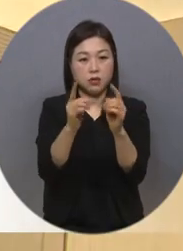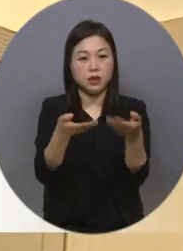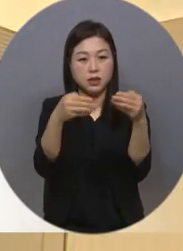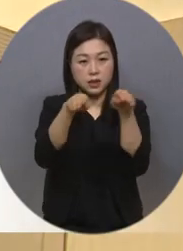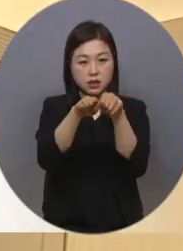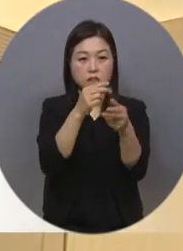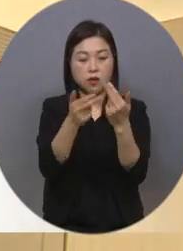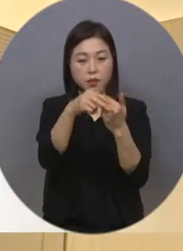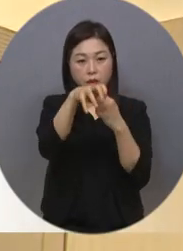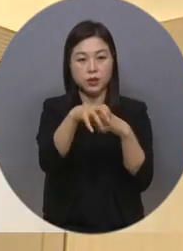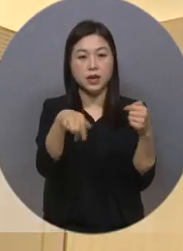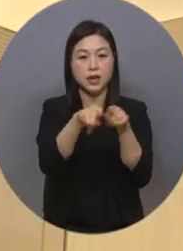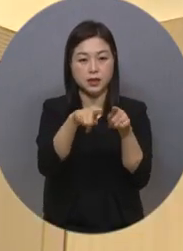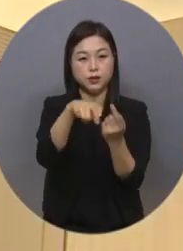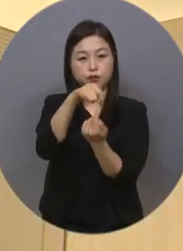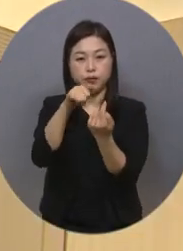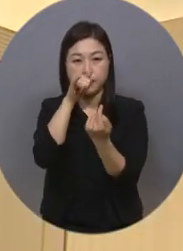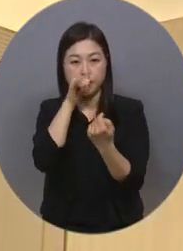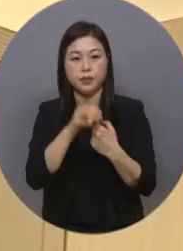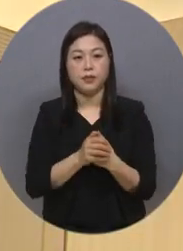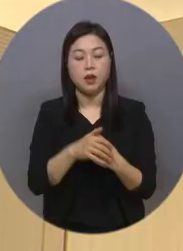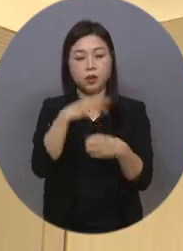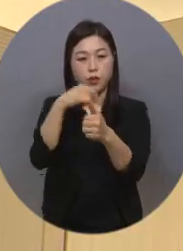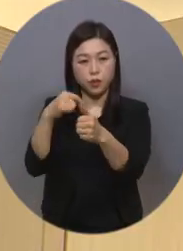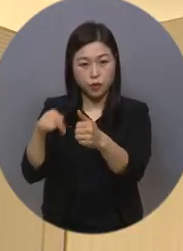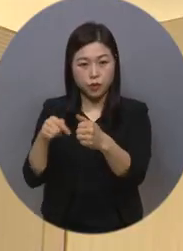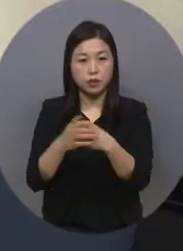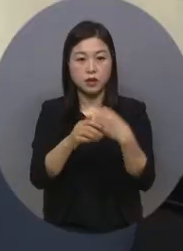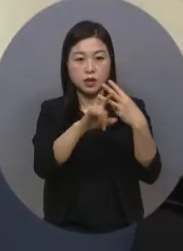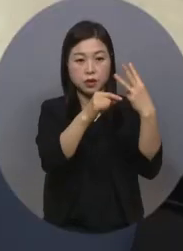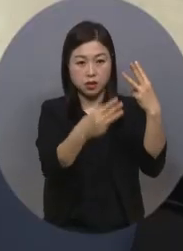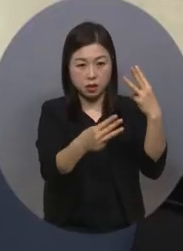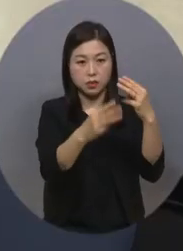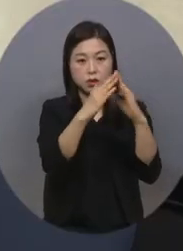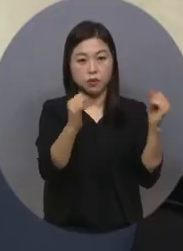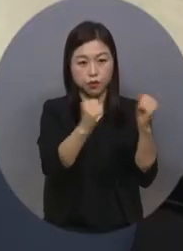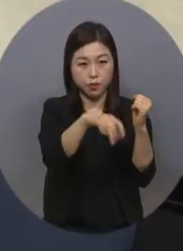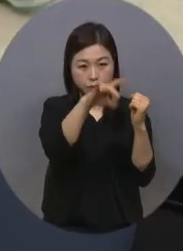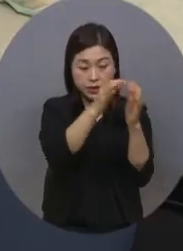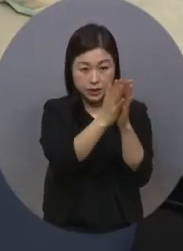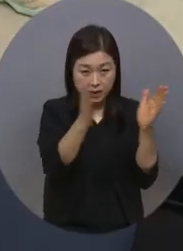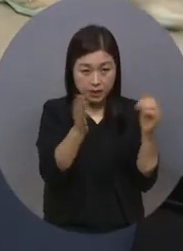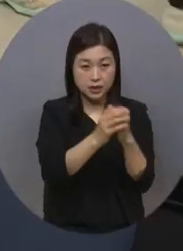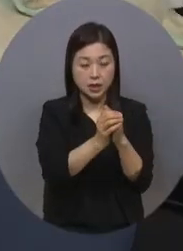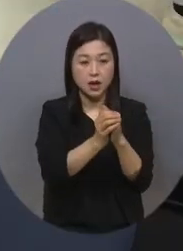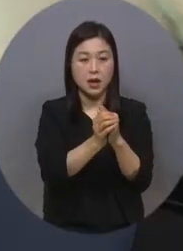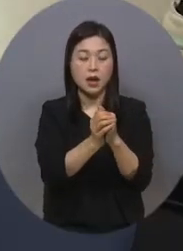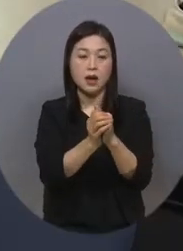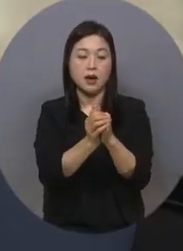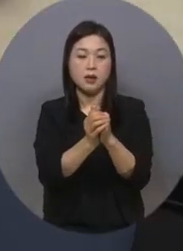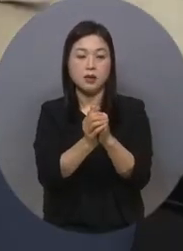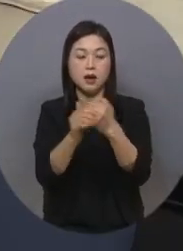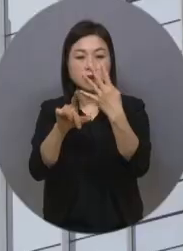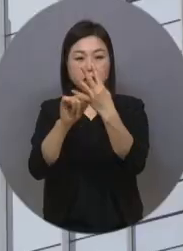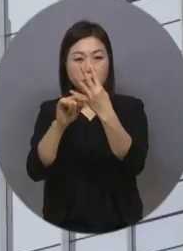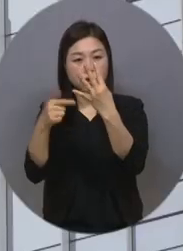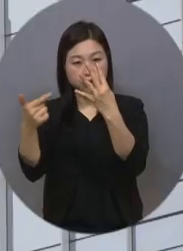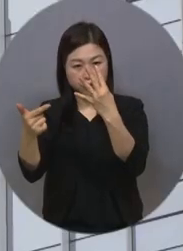한국장애인직업재활시설협회가 함께 진행합니다. 교육은 지난 3일 전북을 시작으로 다음 달 6일까지 전국을 돌며